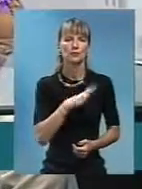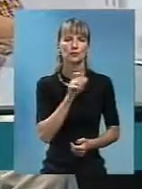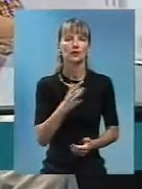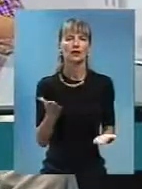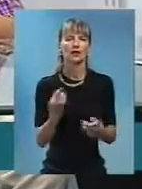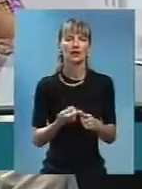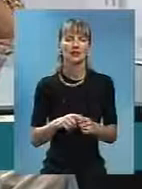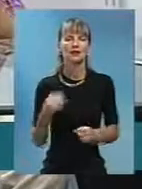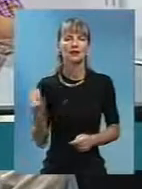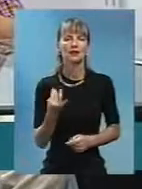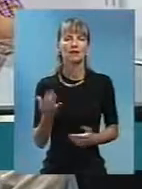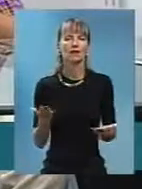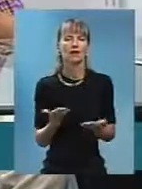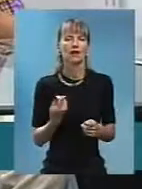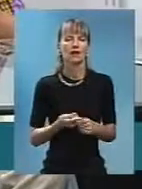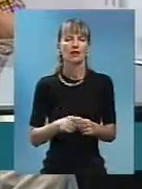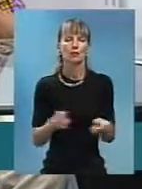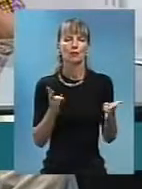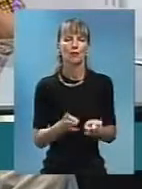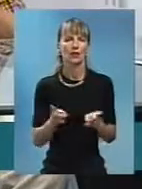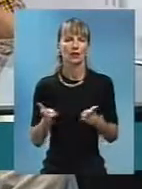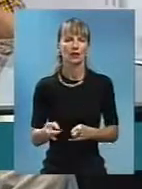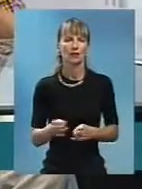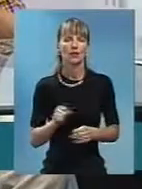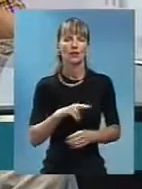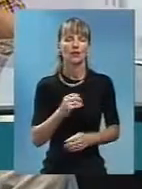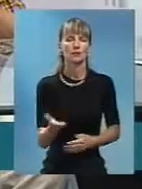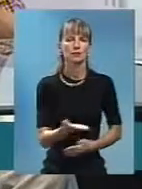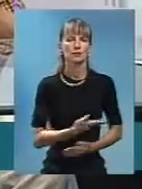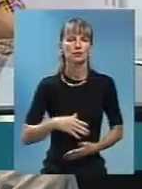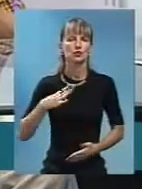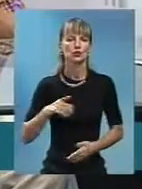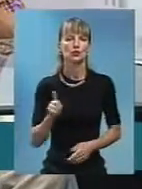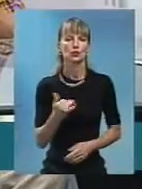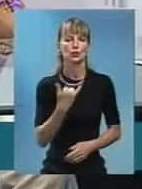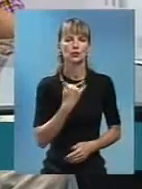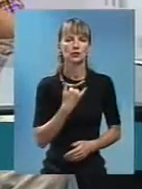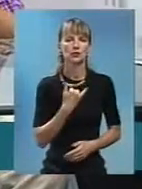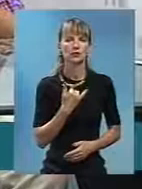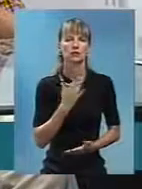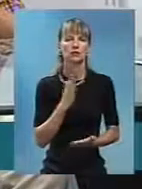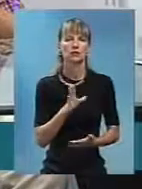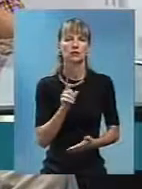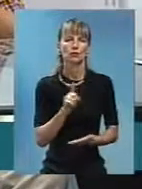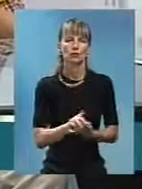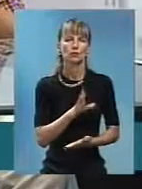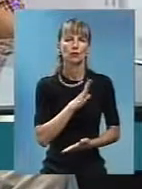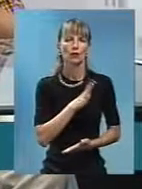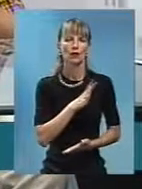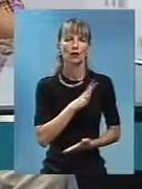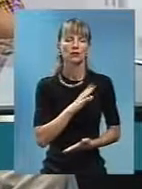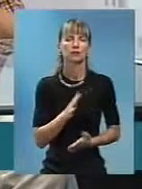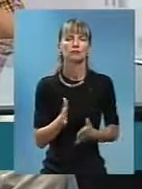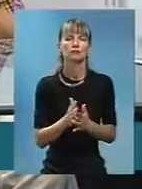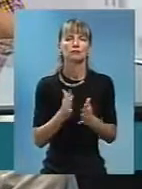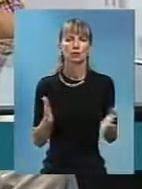це цікаво, яким це потрібно. Але ми чекаємо, що у нас мають побувати якомога